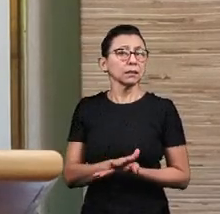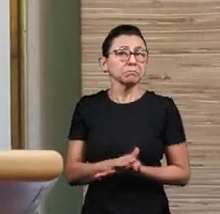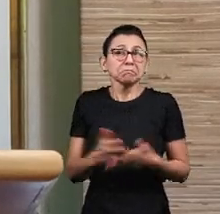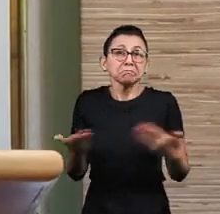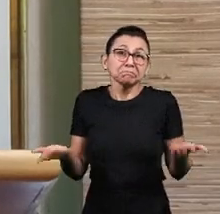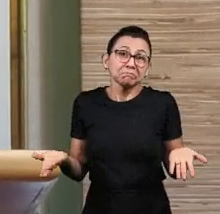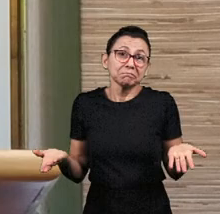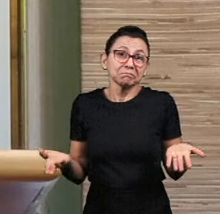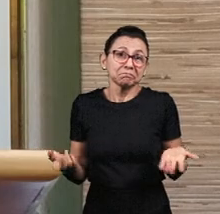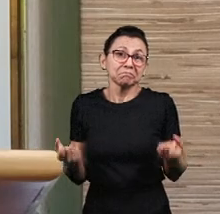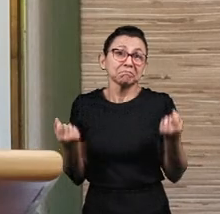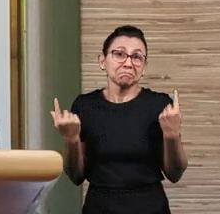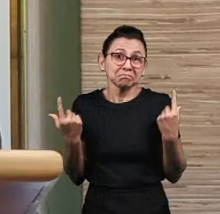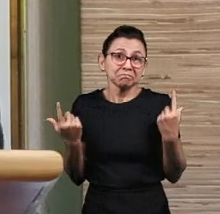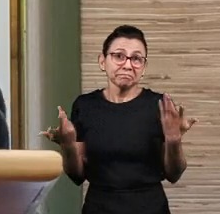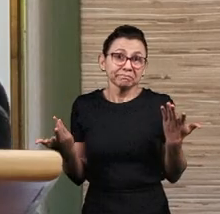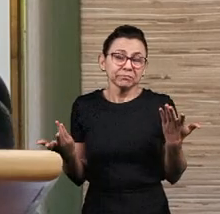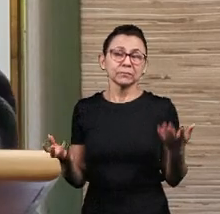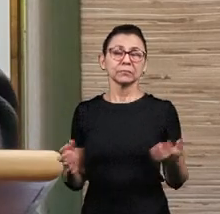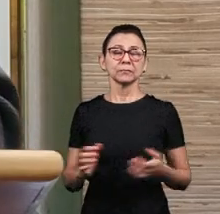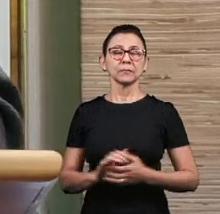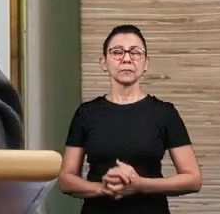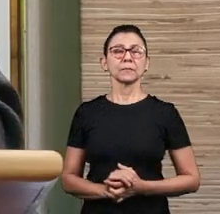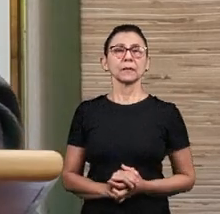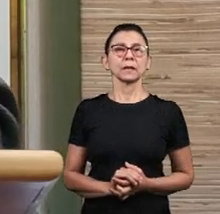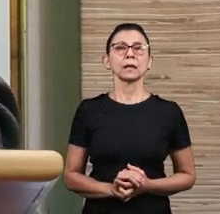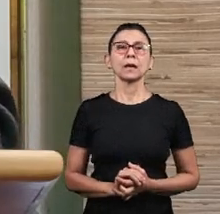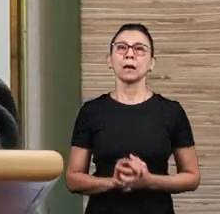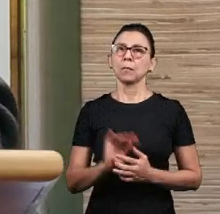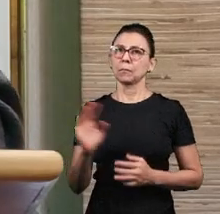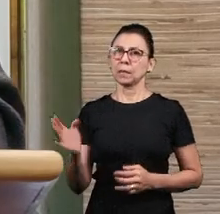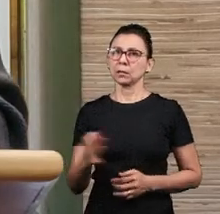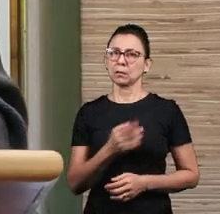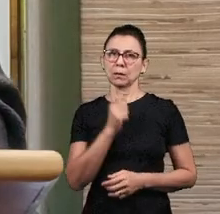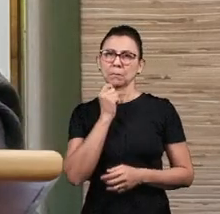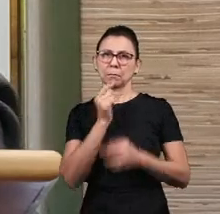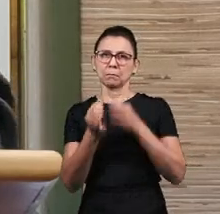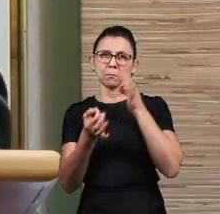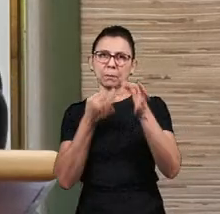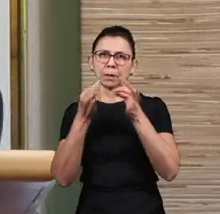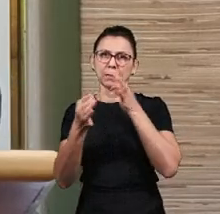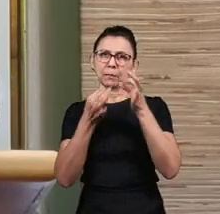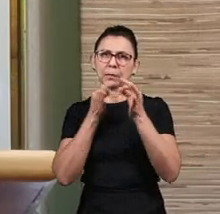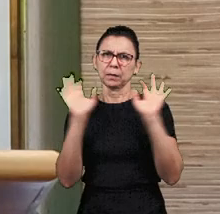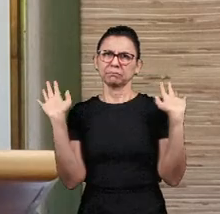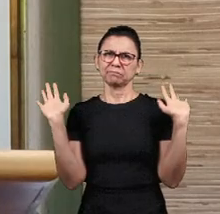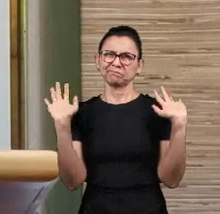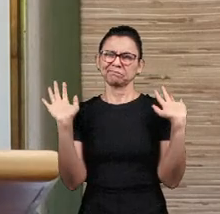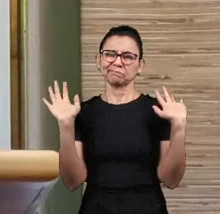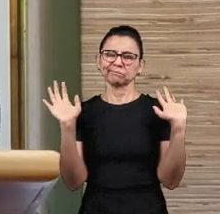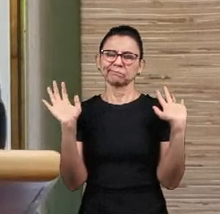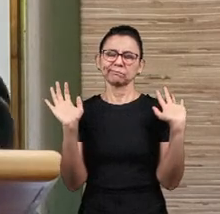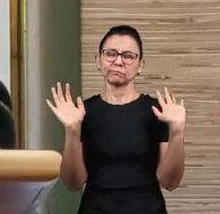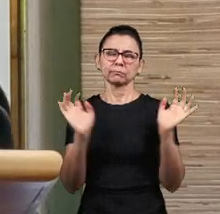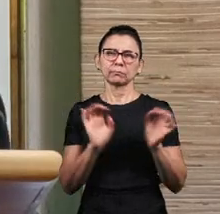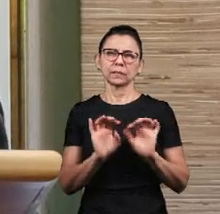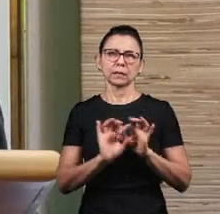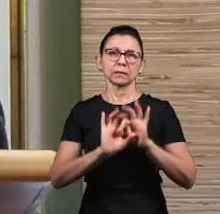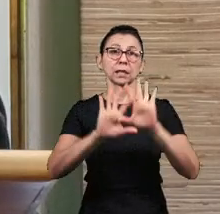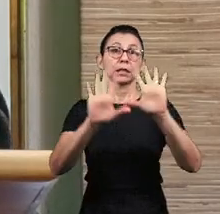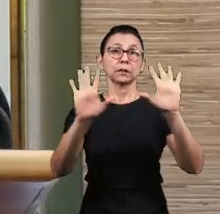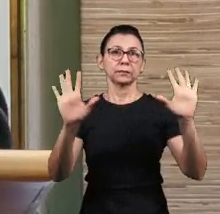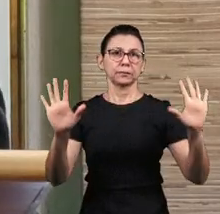c'est. Donc, nous ne sommes pas ici pour censurer personne. Mais nous n'allons pas laisser